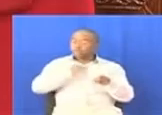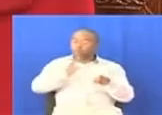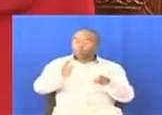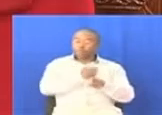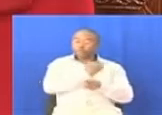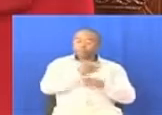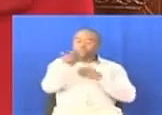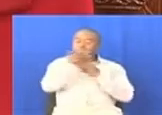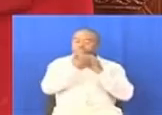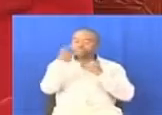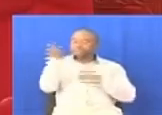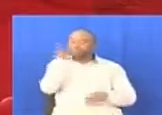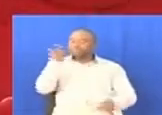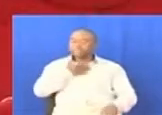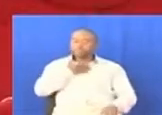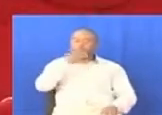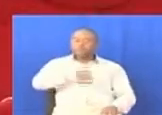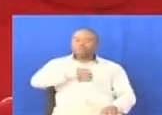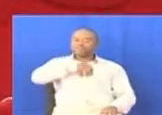hofu.